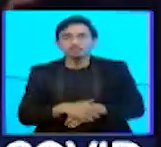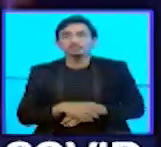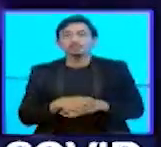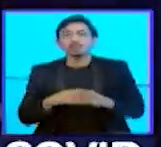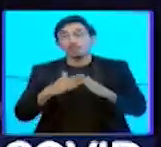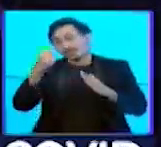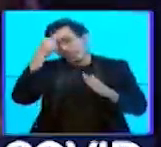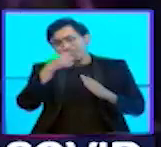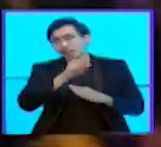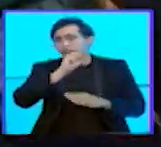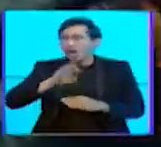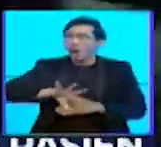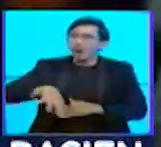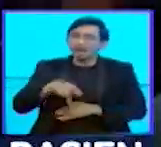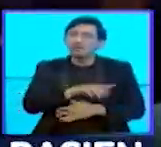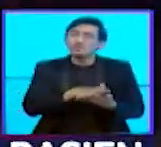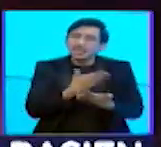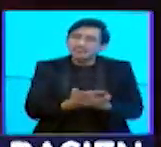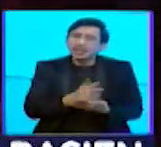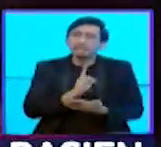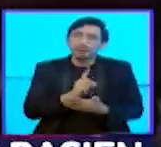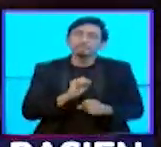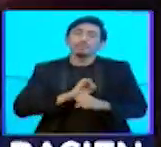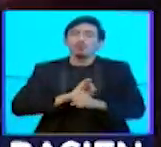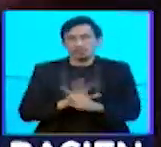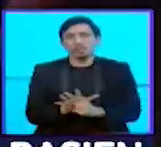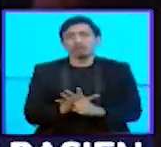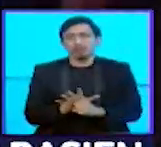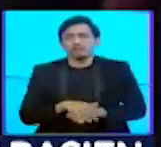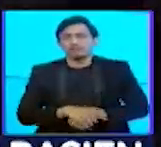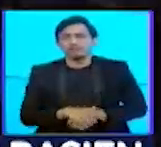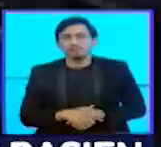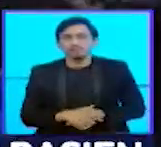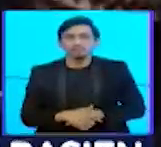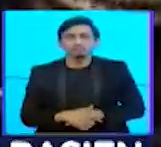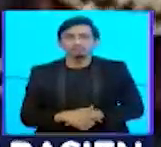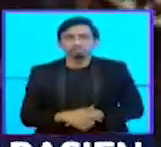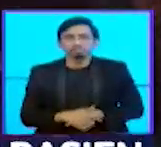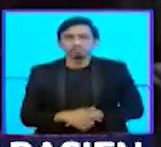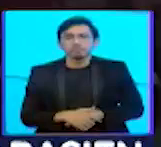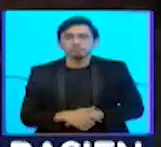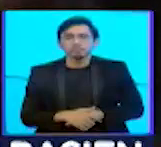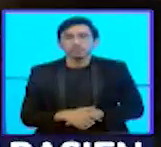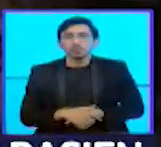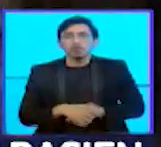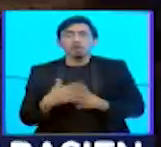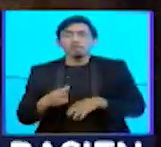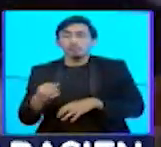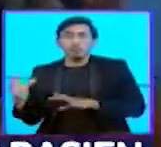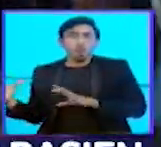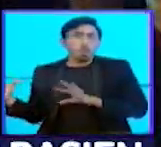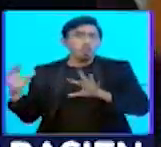kepada keluarga bahwa TM meninggal setelah terpapar COVID-19. Namun beberapa saat kemudian, puluhan warga berdatangan ke rumah sakit